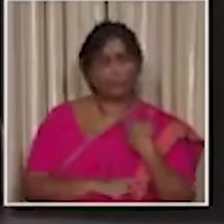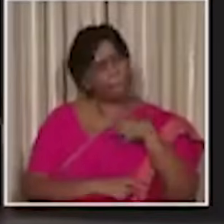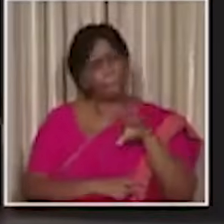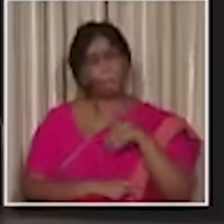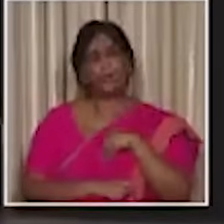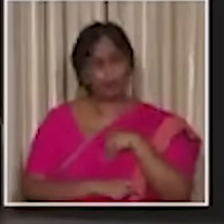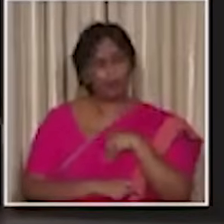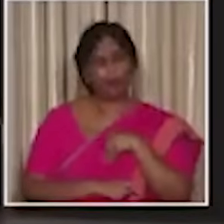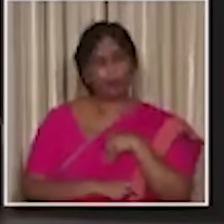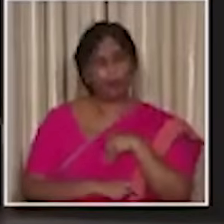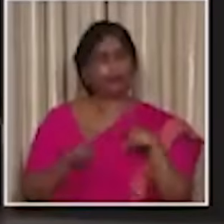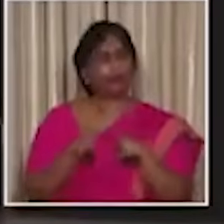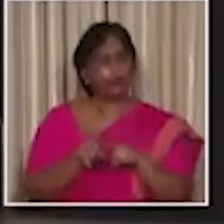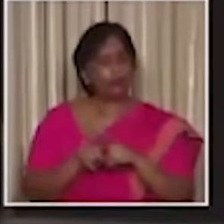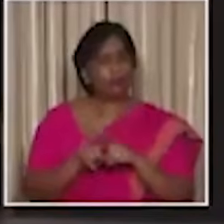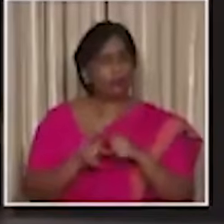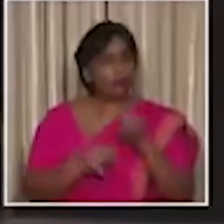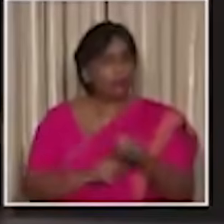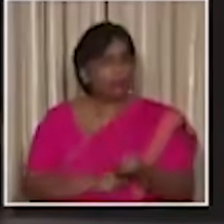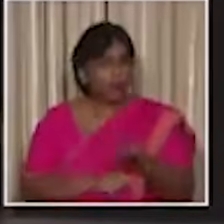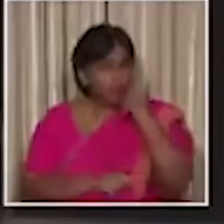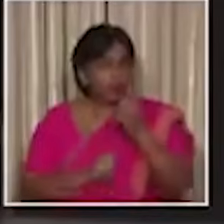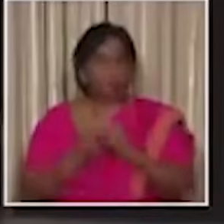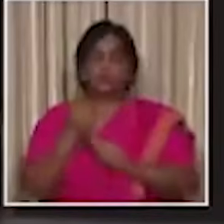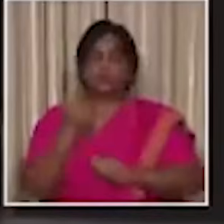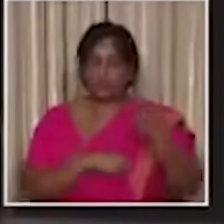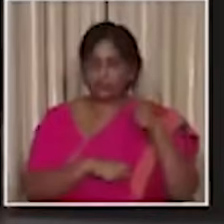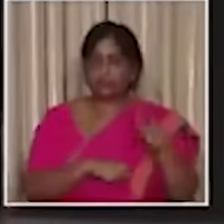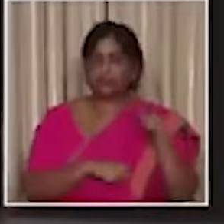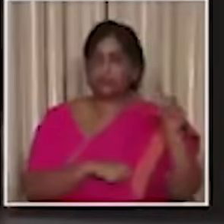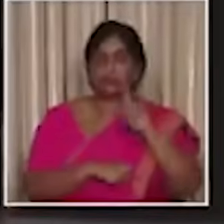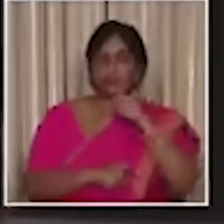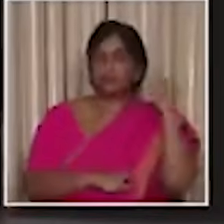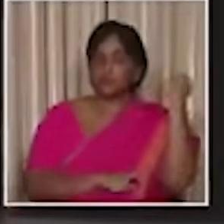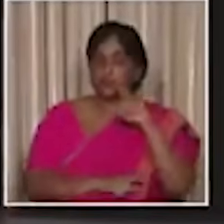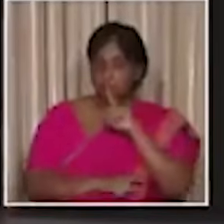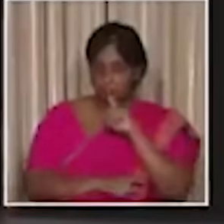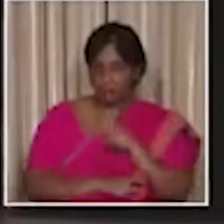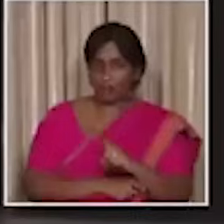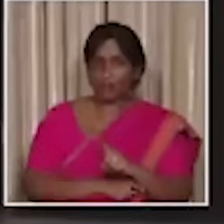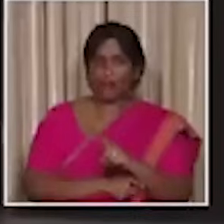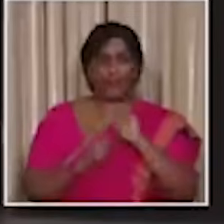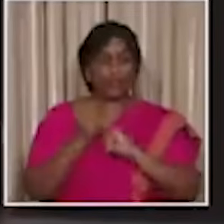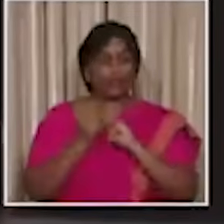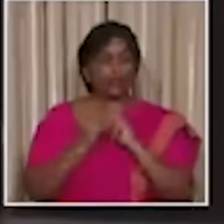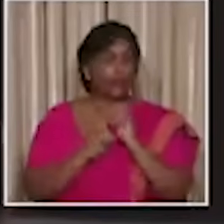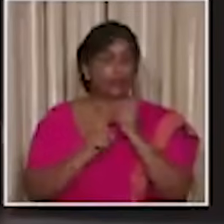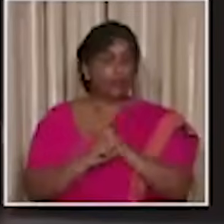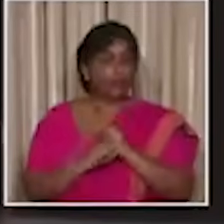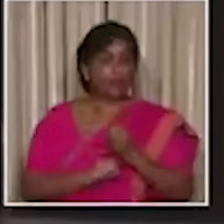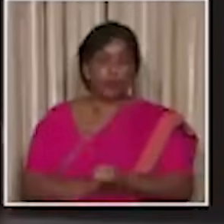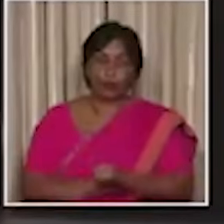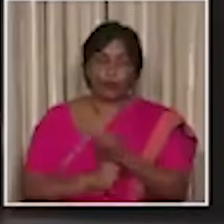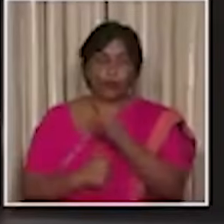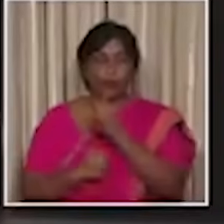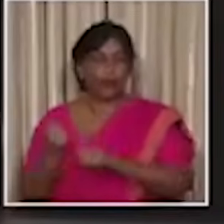පිළිගන්නම්. ඒ හින්දා මේක වැලියු ඇඩිෂන් කළා තමයි අපි දෙන්නේ. දැන් ඔබතුමා ඒ කතාවේදී කිව්වා සල්පියුරික් අම්ලය නැතුව වැලියු ඇඩිෂන් කරන්න පුළුවන්